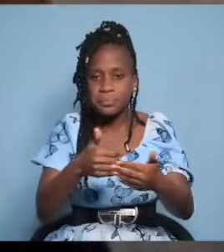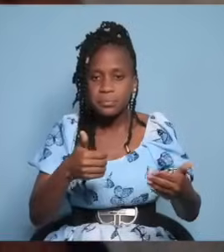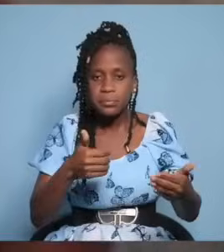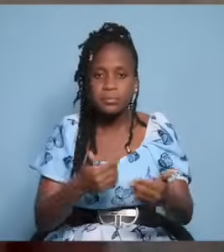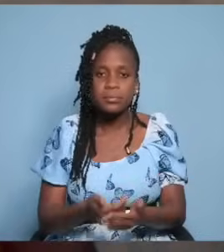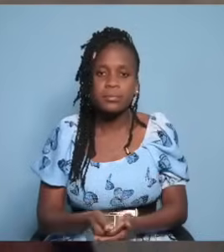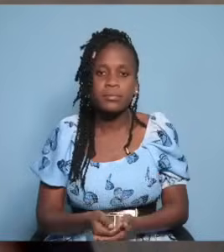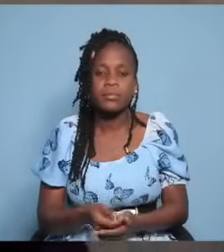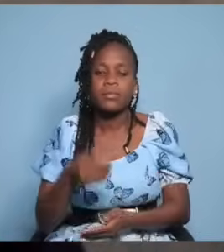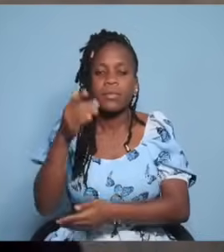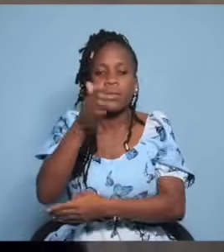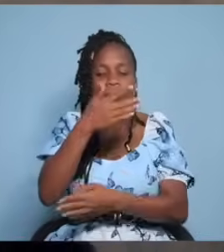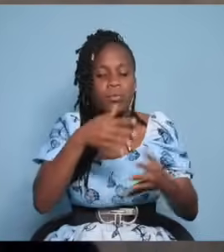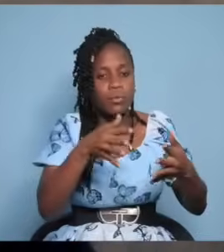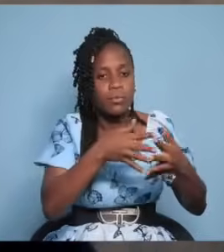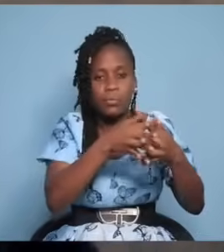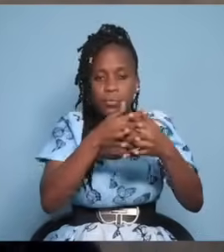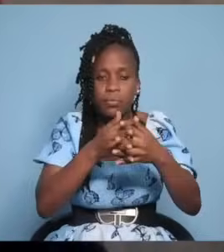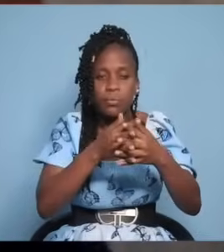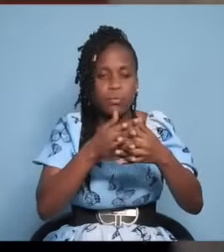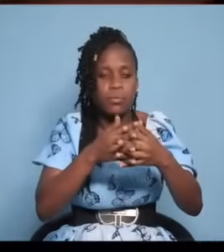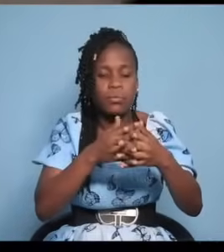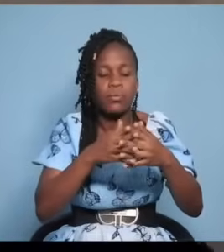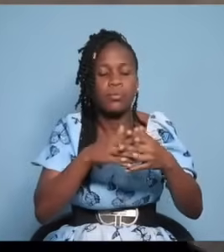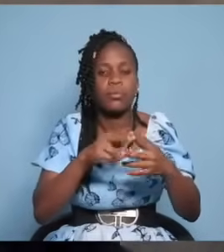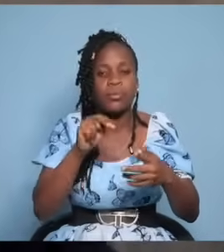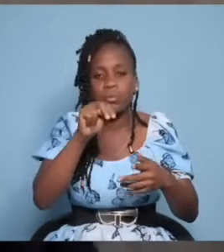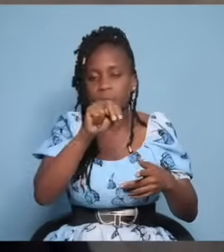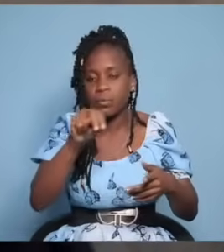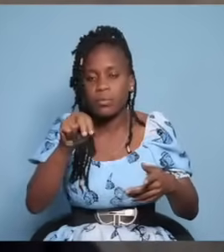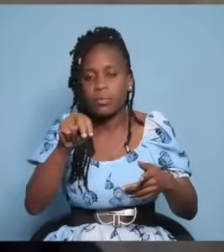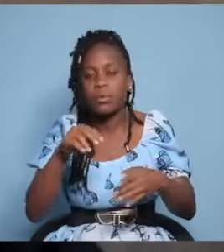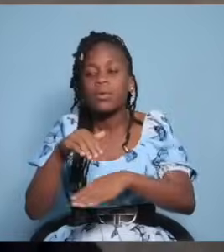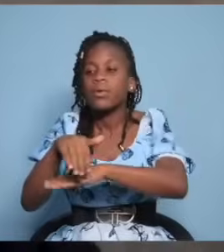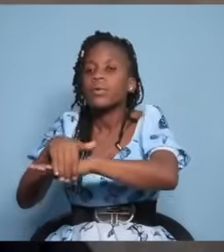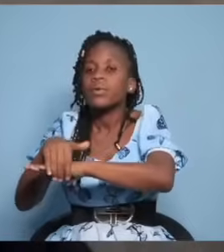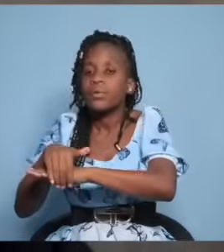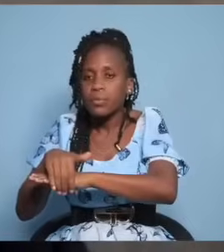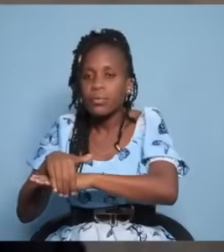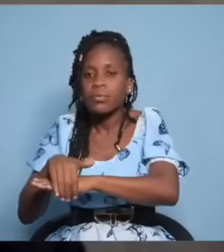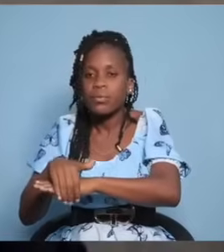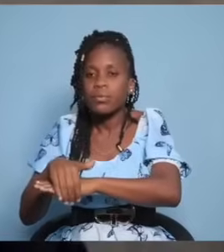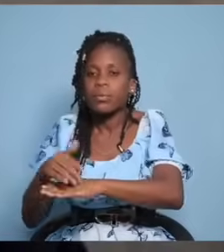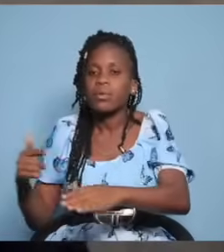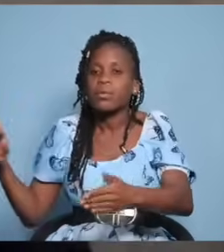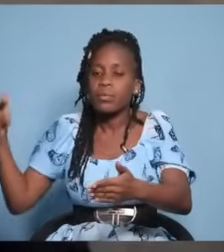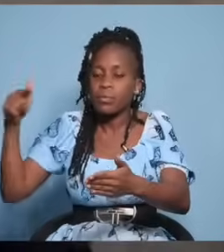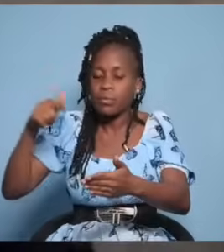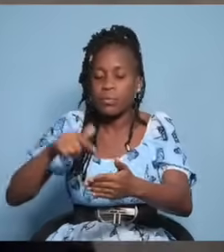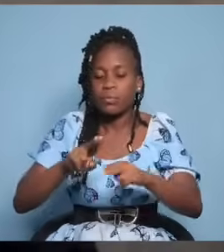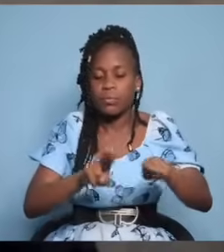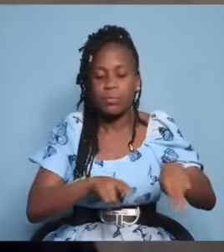balozi wa Marekani na balozi wa Uholanzi pamoja na Uingereza walikuja kumsainisha